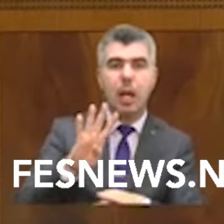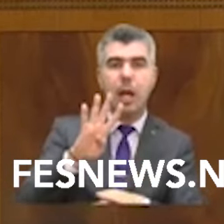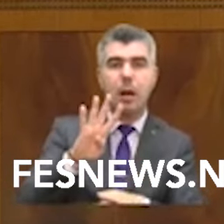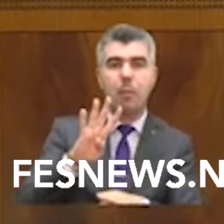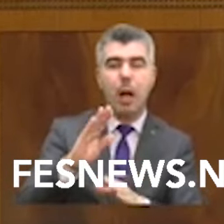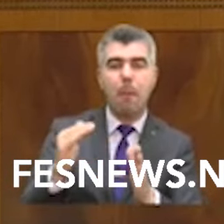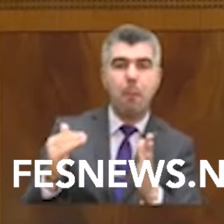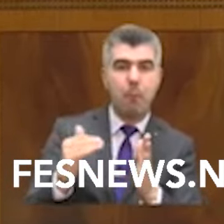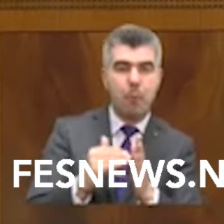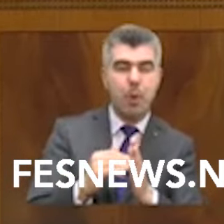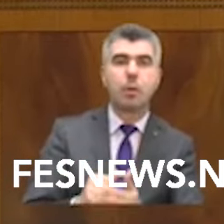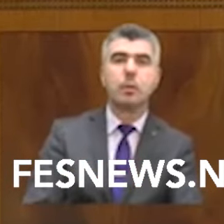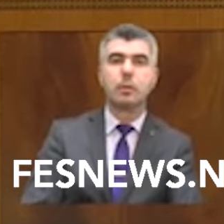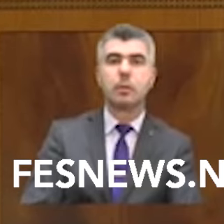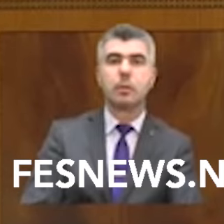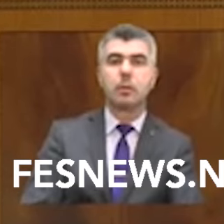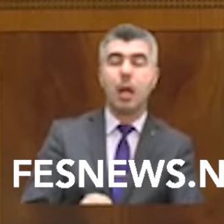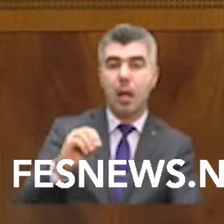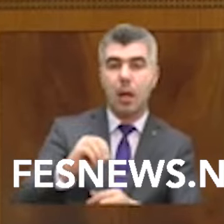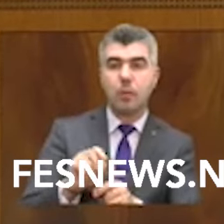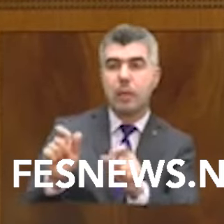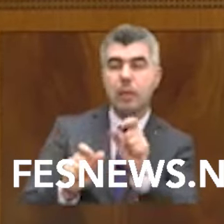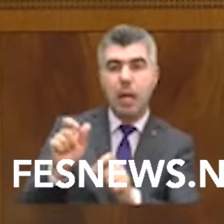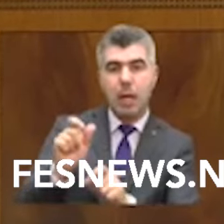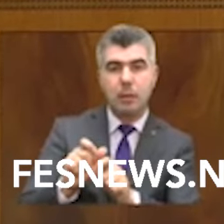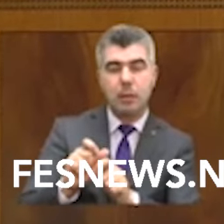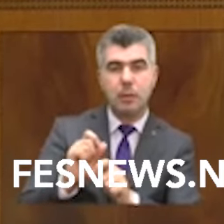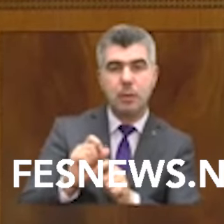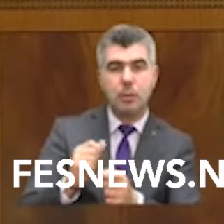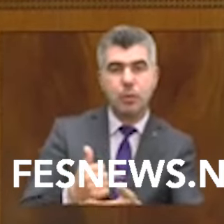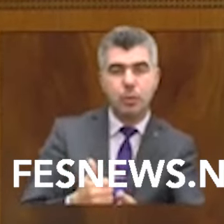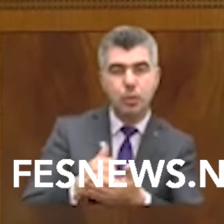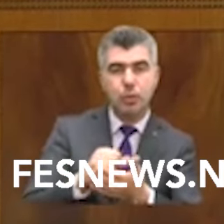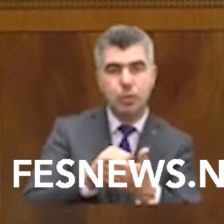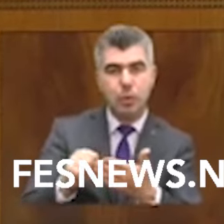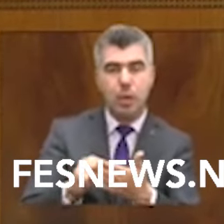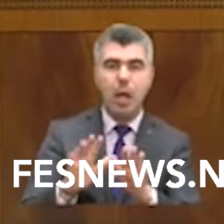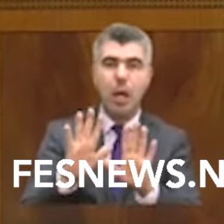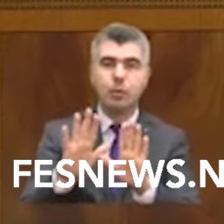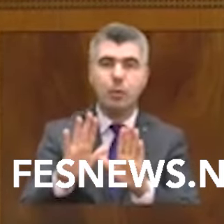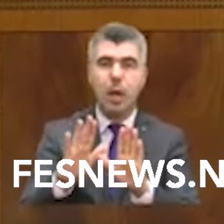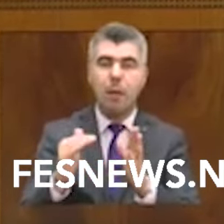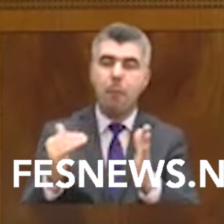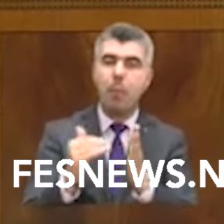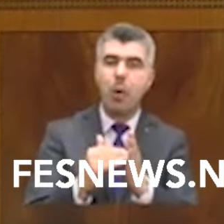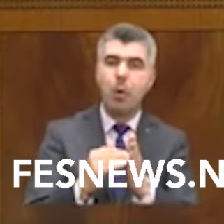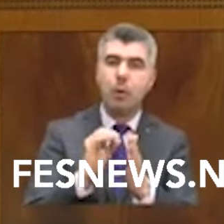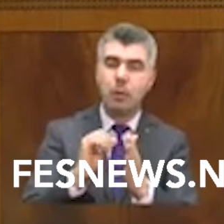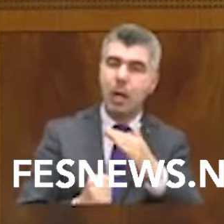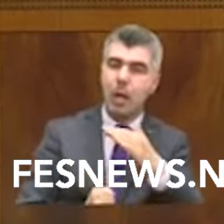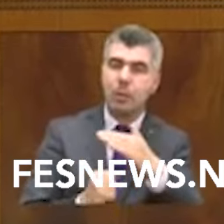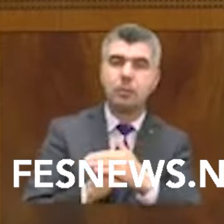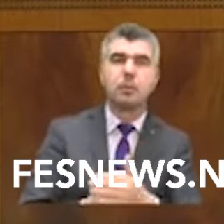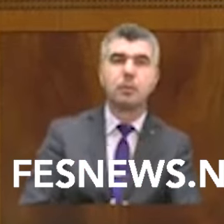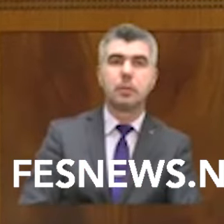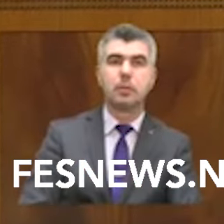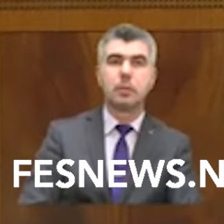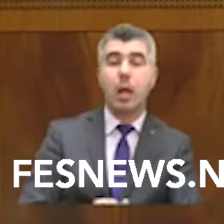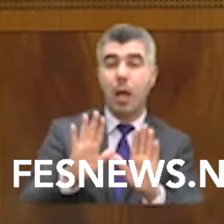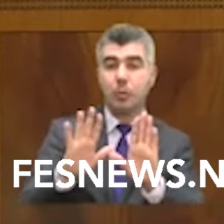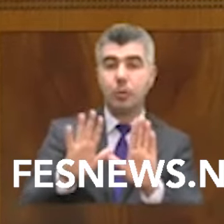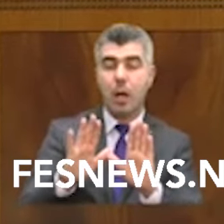درهم للوحدة، ومساهمة المستفيد ديال 100 ألف درهم للوحدة كحد أقصى. وحتى هاد 10 مليون اللي